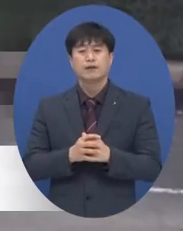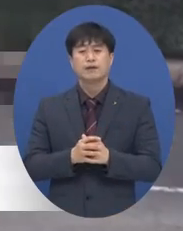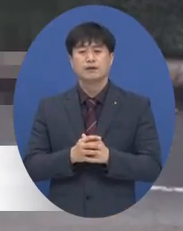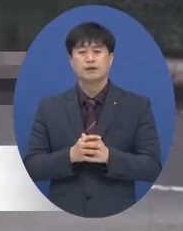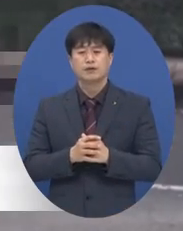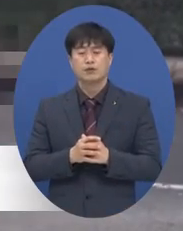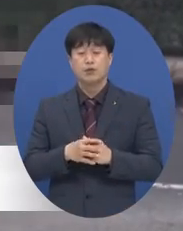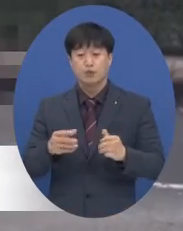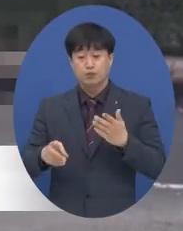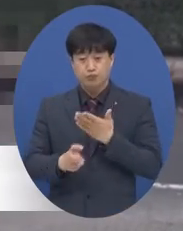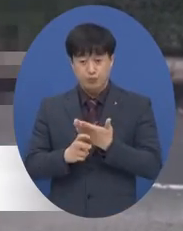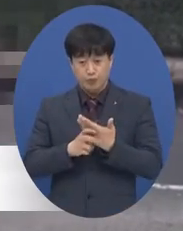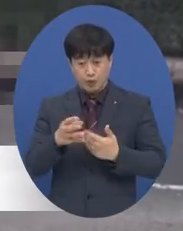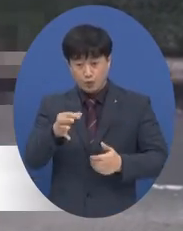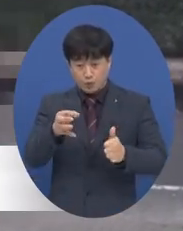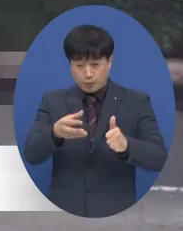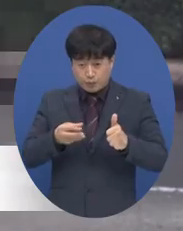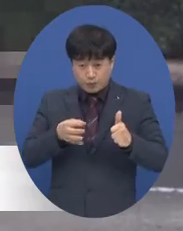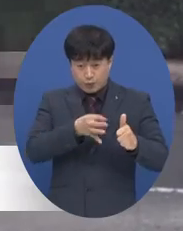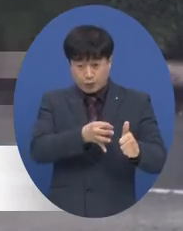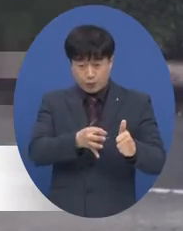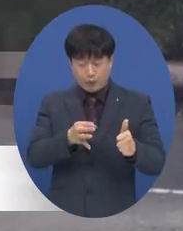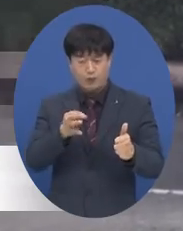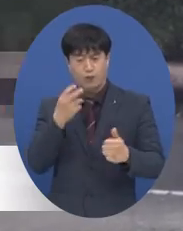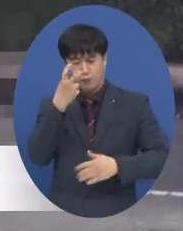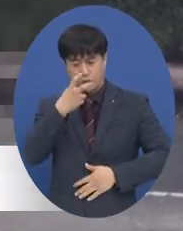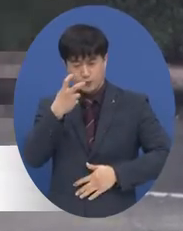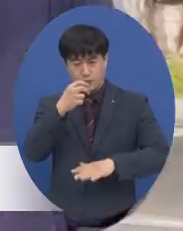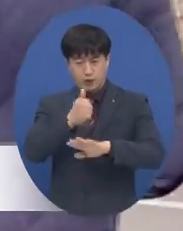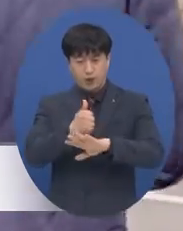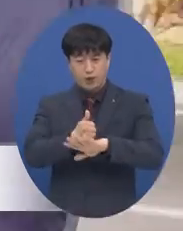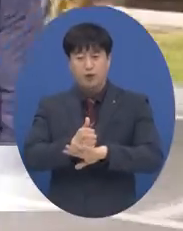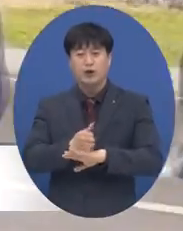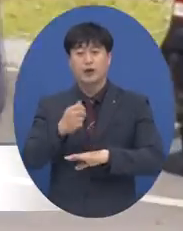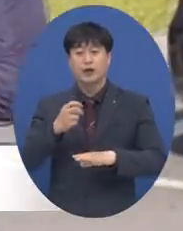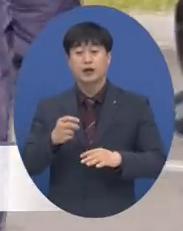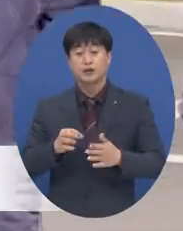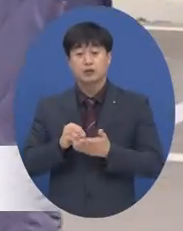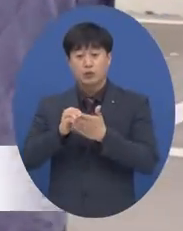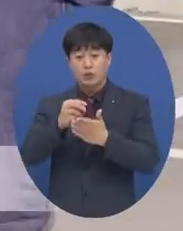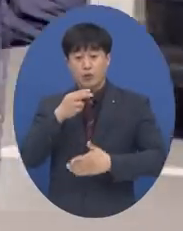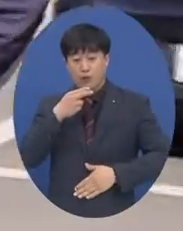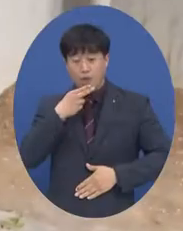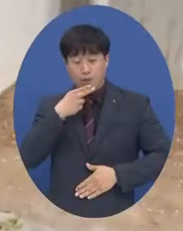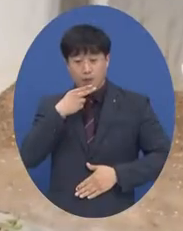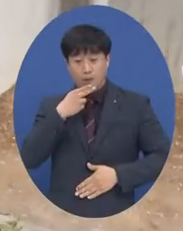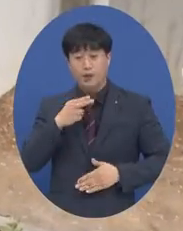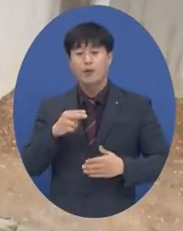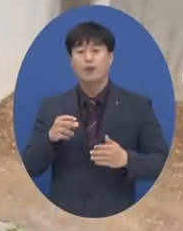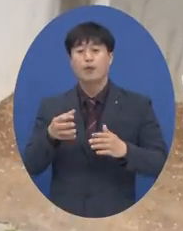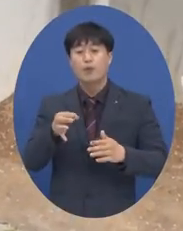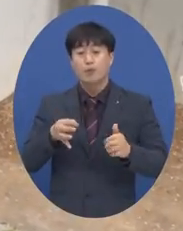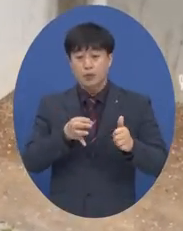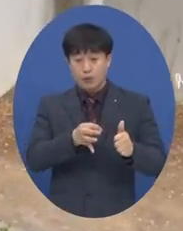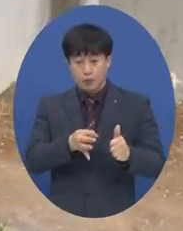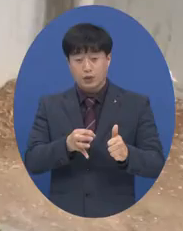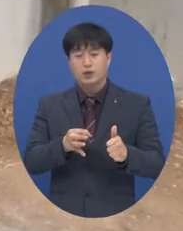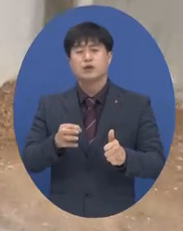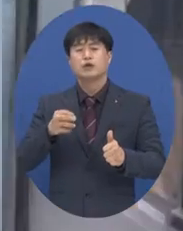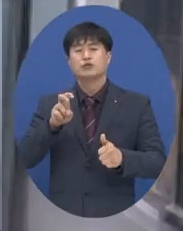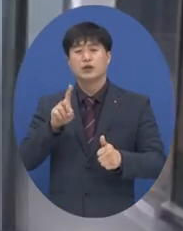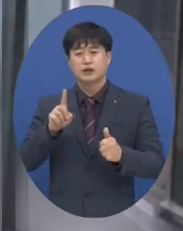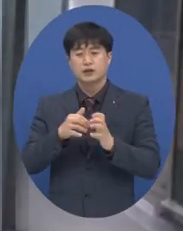실시했습니다 그 결과 돈에 미등록 대부업자 21명을 적 뻔했습니다 이들의 대출 규모는